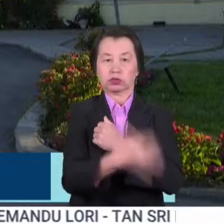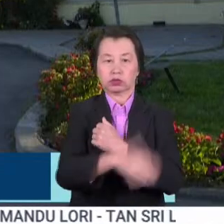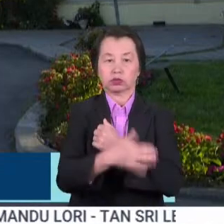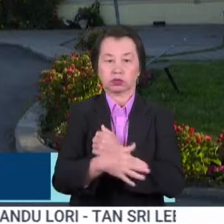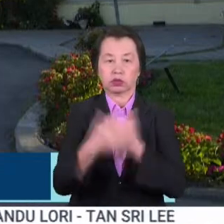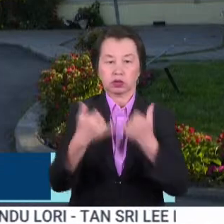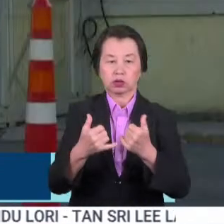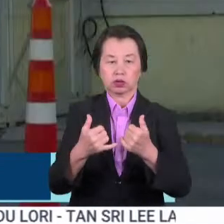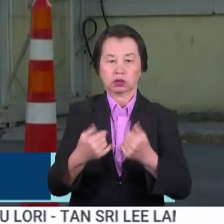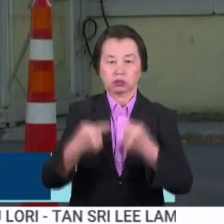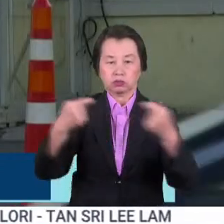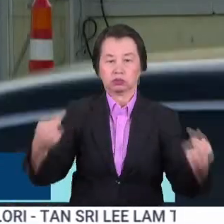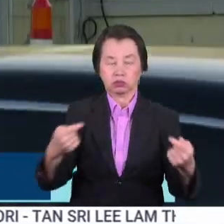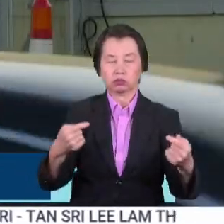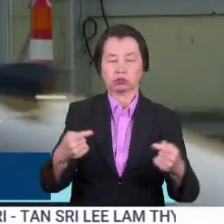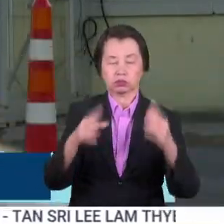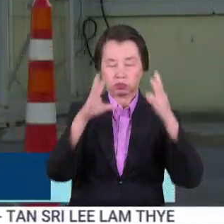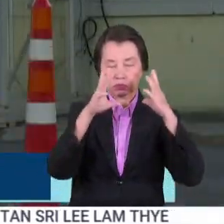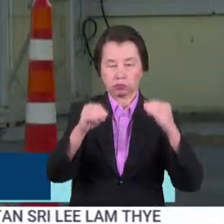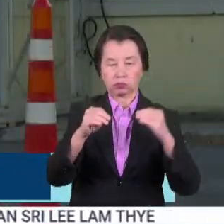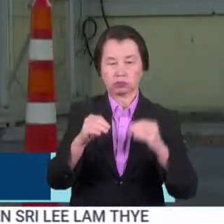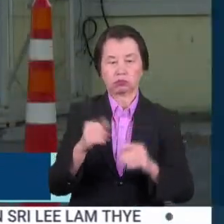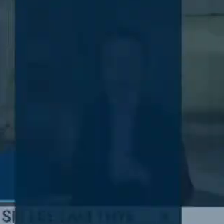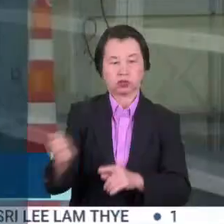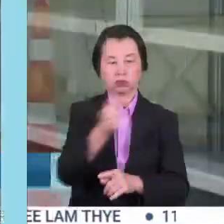mengusir diplomat kanan masing-masing.